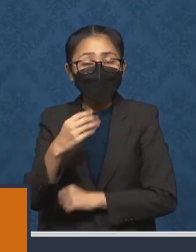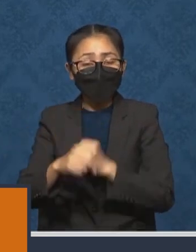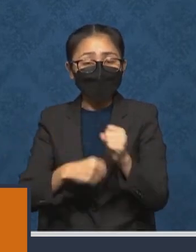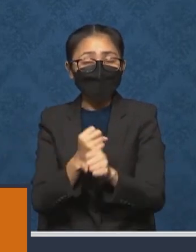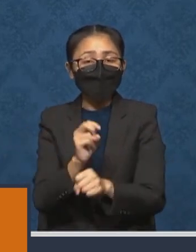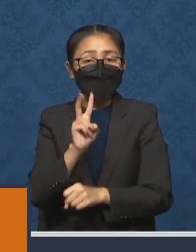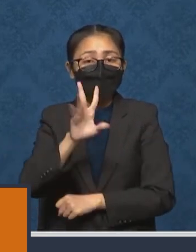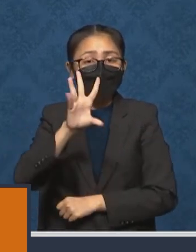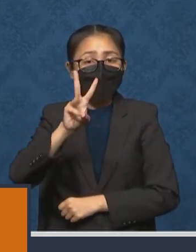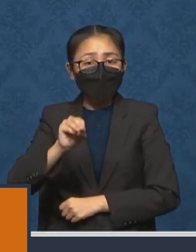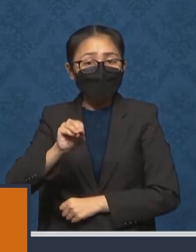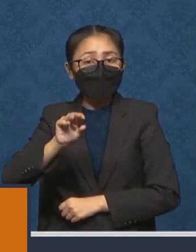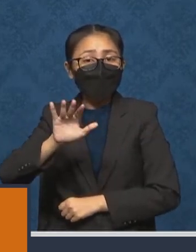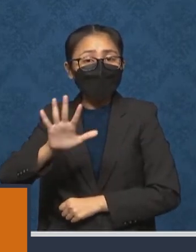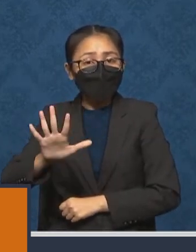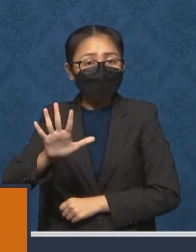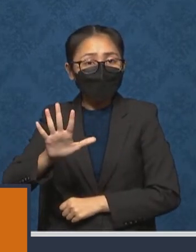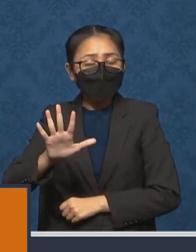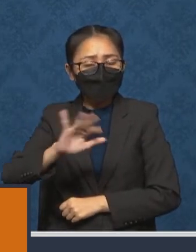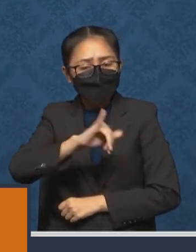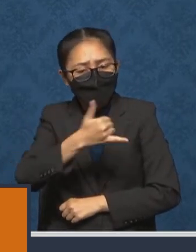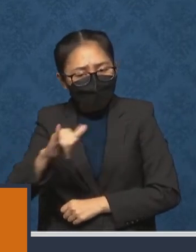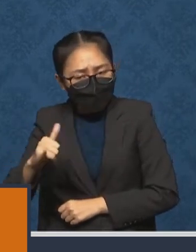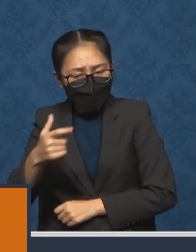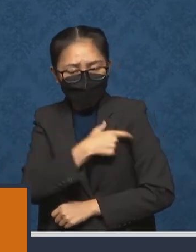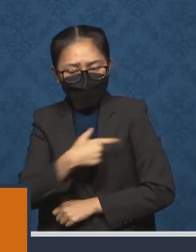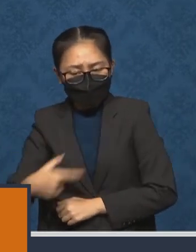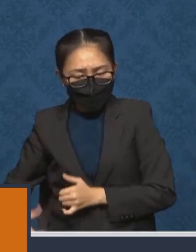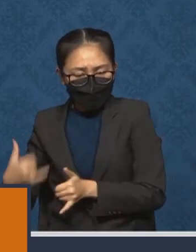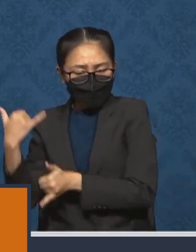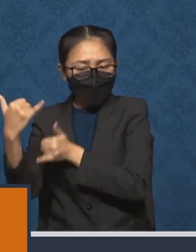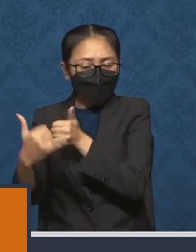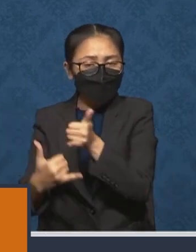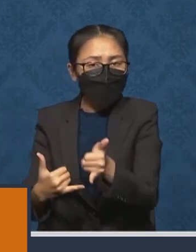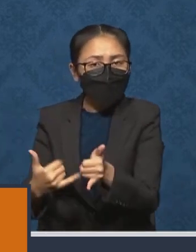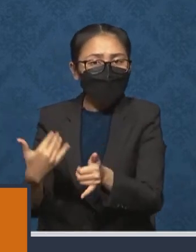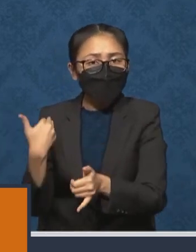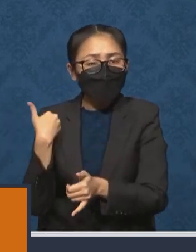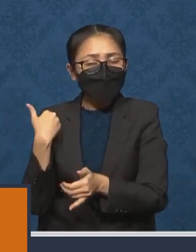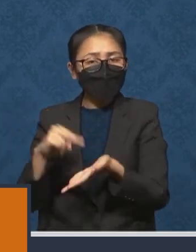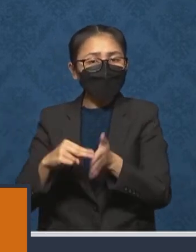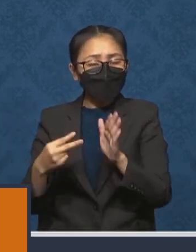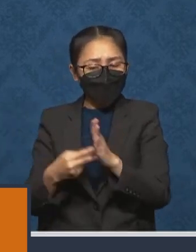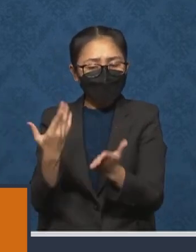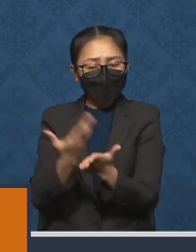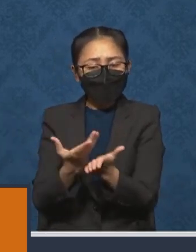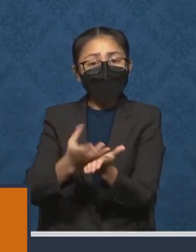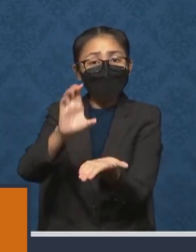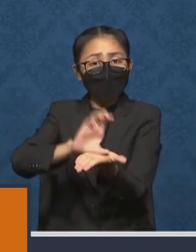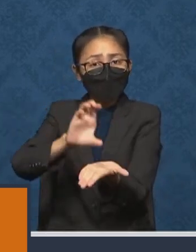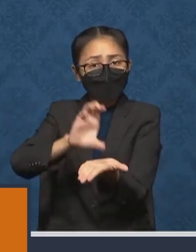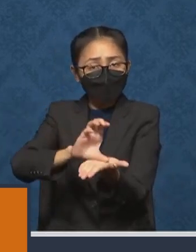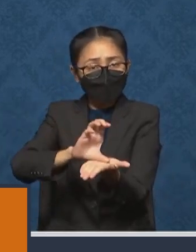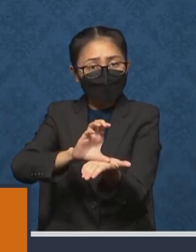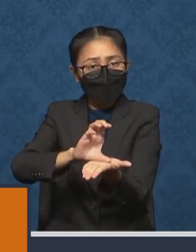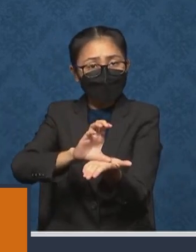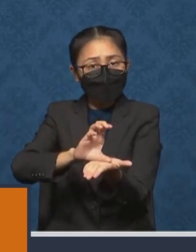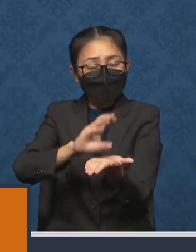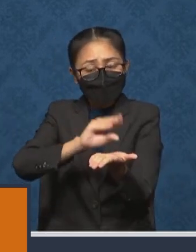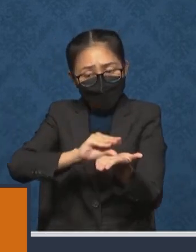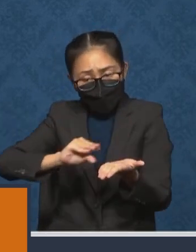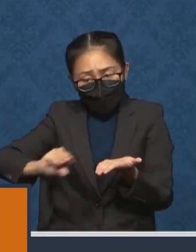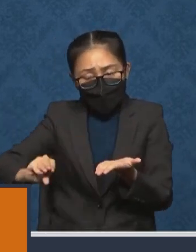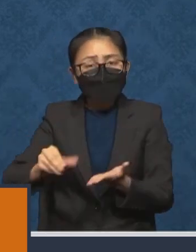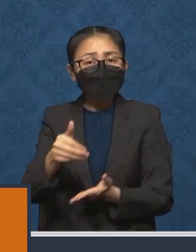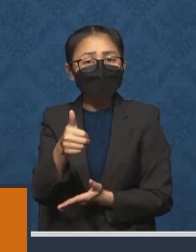65ไม่อาจทราบได้ว่าจะมีการรับเสด็จหรือไม่ก็เป็นกรณีที่สามารถใช้งบกลางซึ่งตั้งไว้สำหรับการรับเสด็จได้โดยเฉพาะ